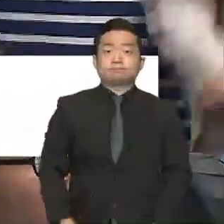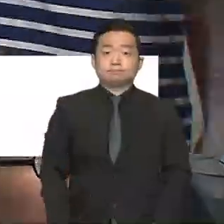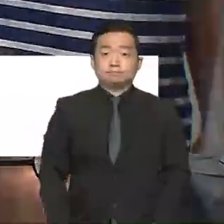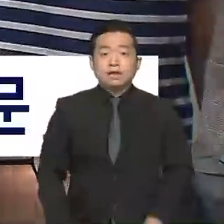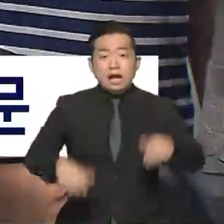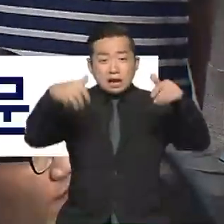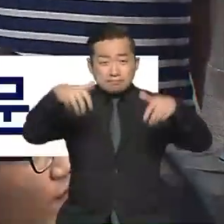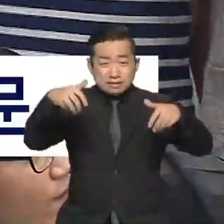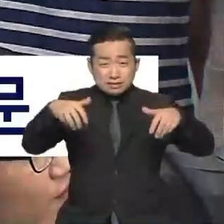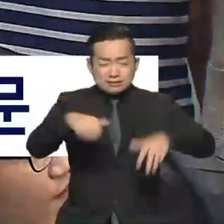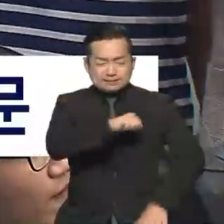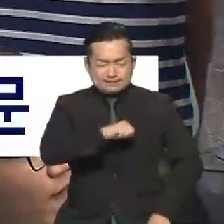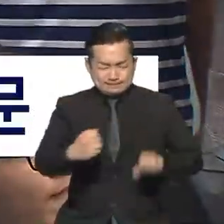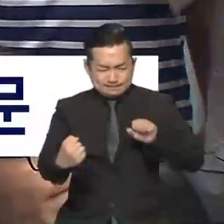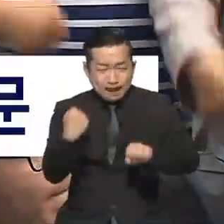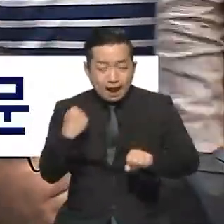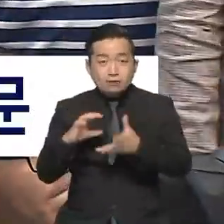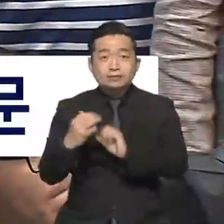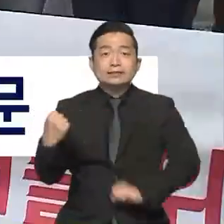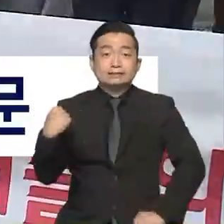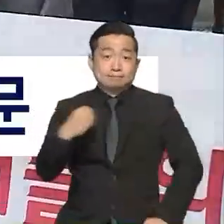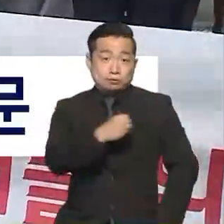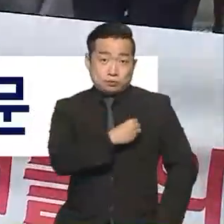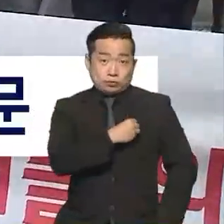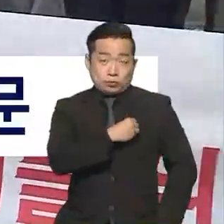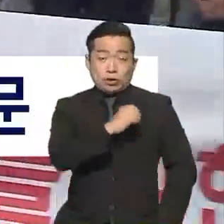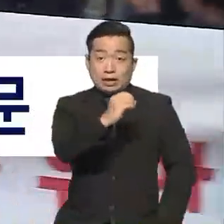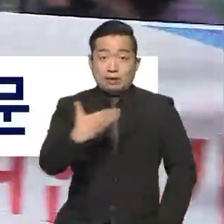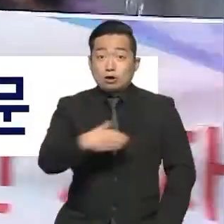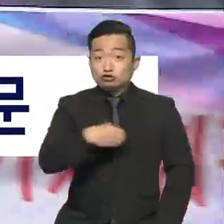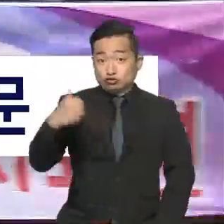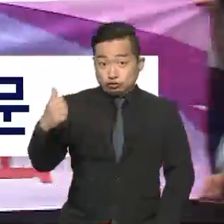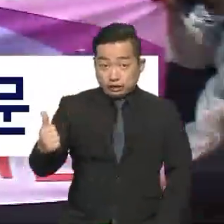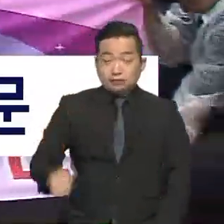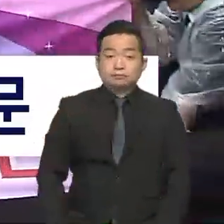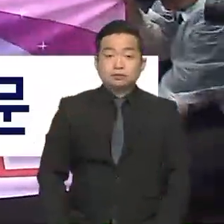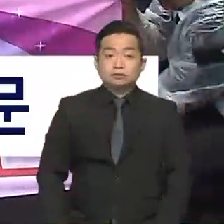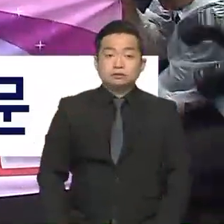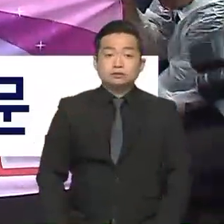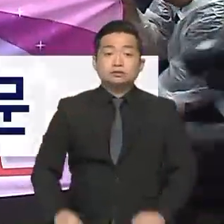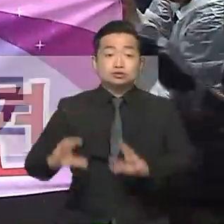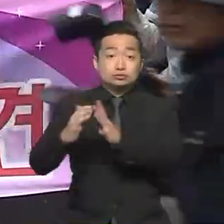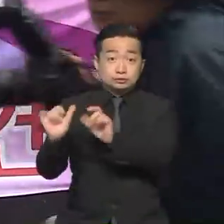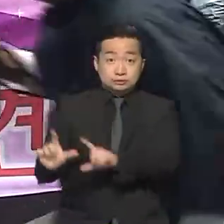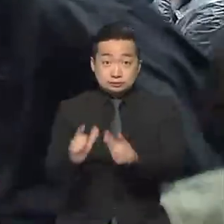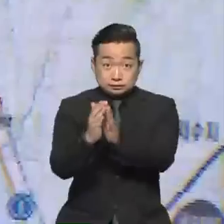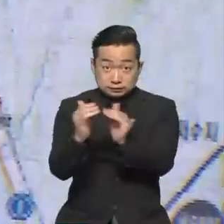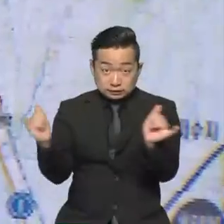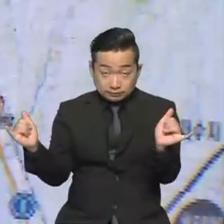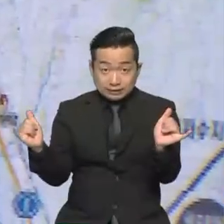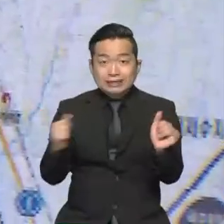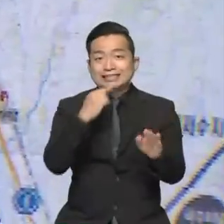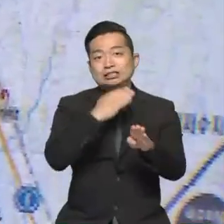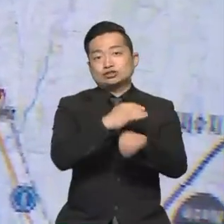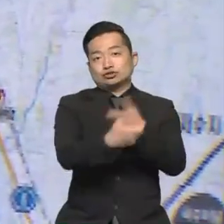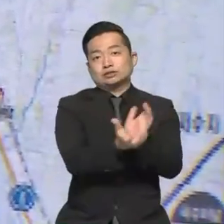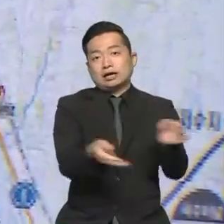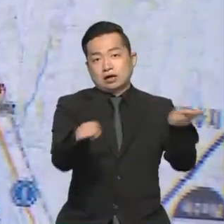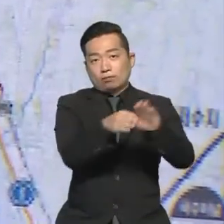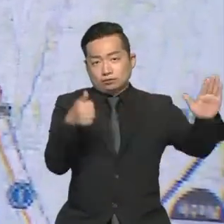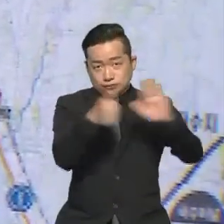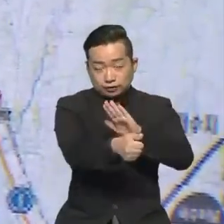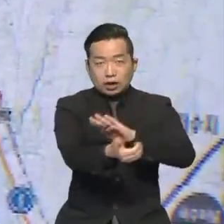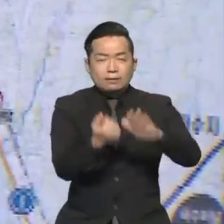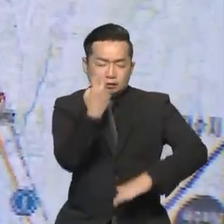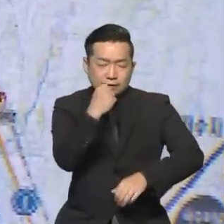비가 오는 날씨에도 국민의힘 소속 양평군수와 주민 등 30여 명이 민주당사를 항의 방문했습니다. 이들은 예비타당성